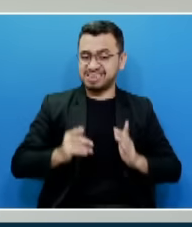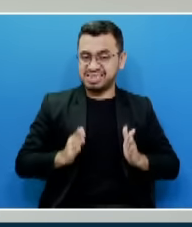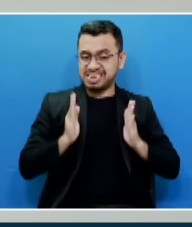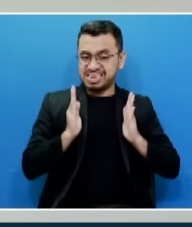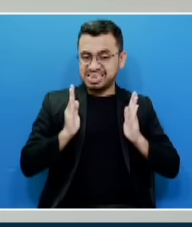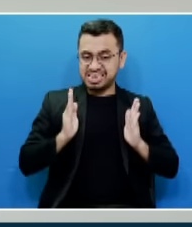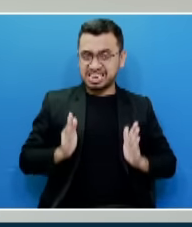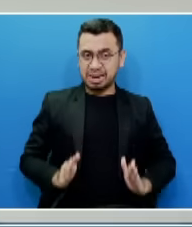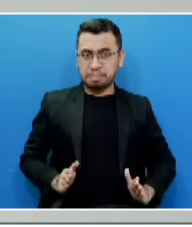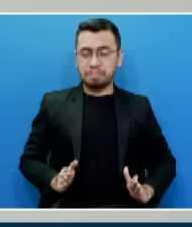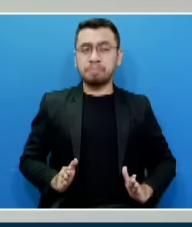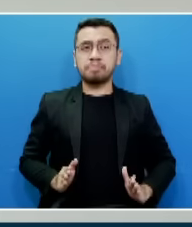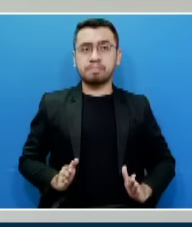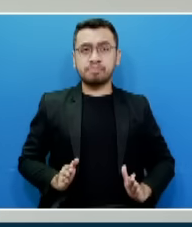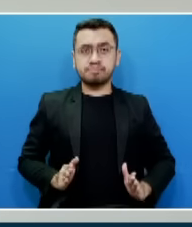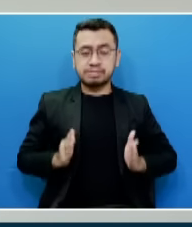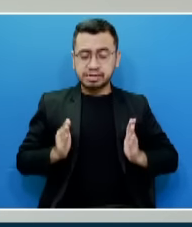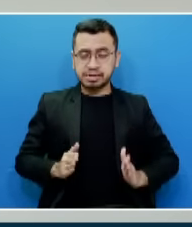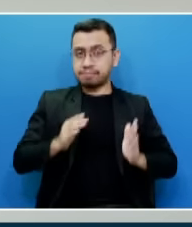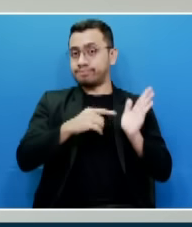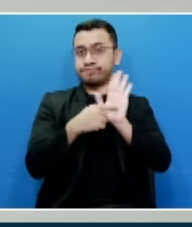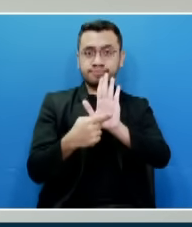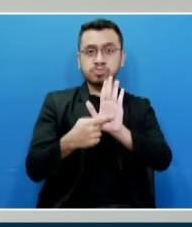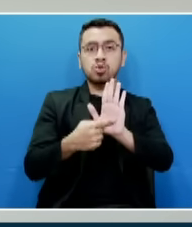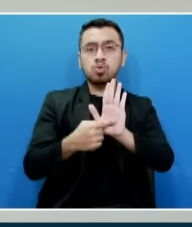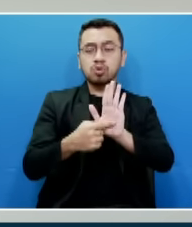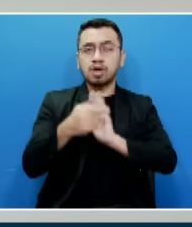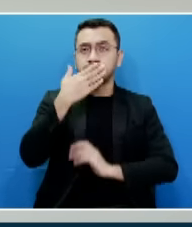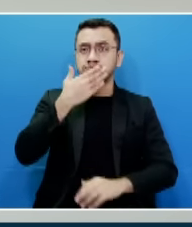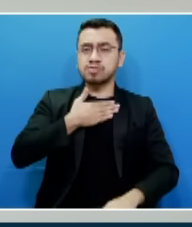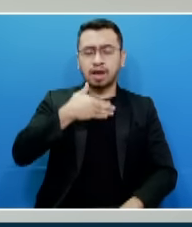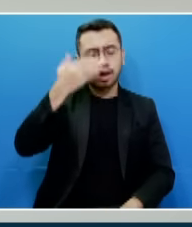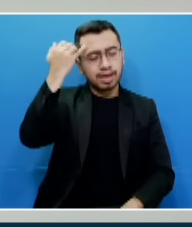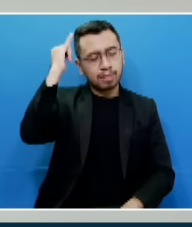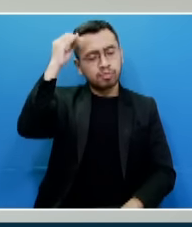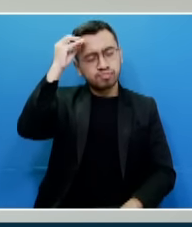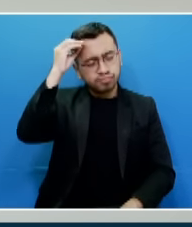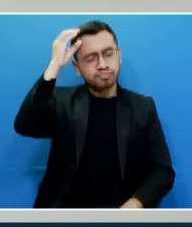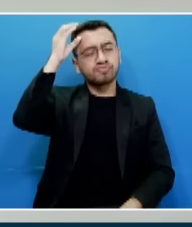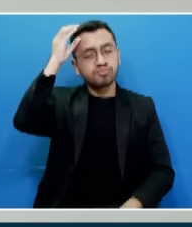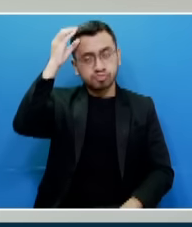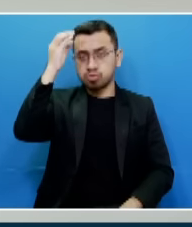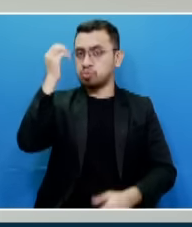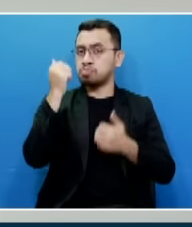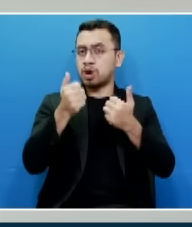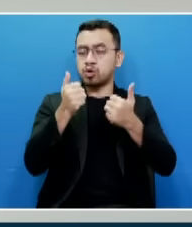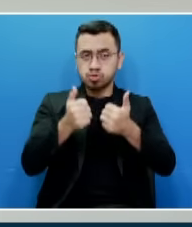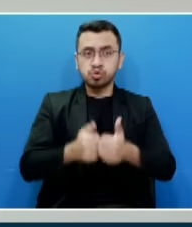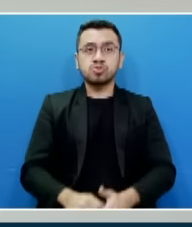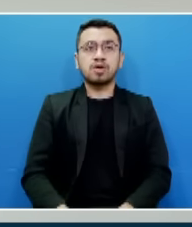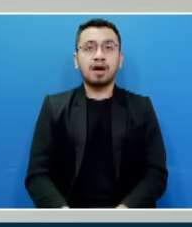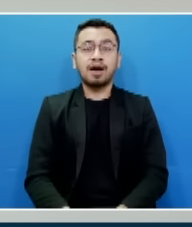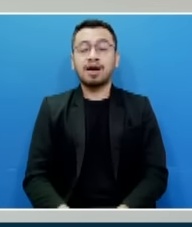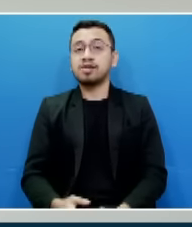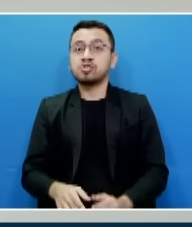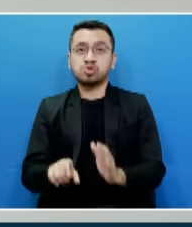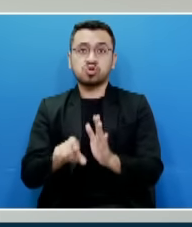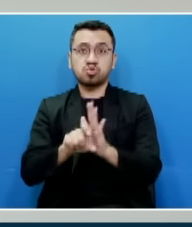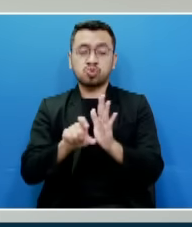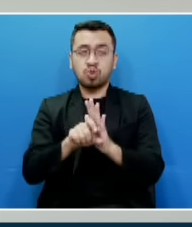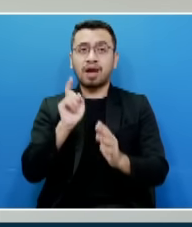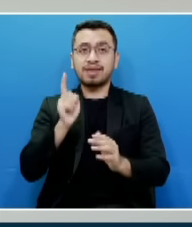pesan yang bagus gitu l itu selalu sebenarnya diinginkan di semua tempat sungguh pun misalnya perbedaan-perbedaan